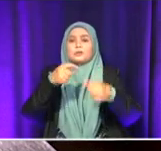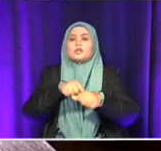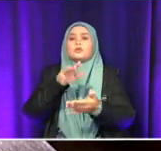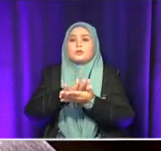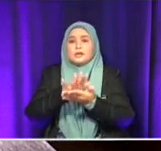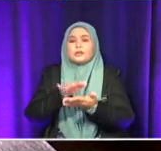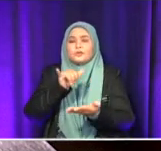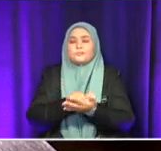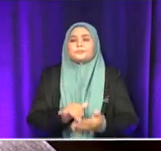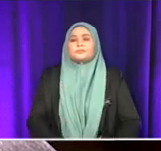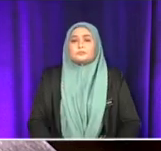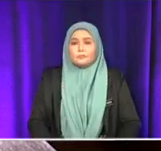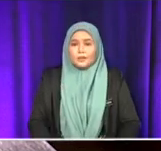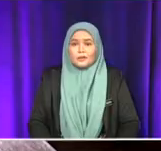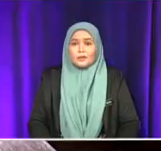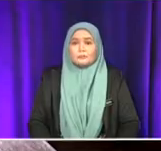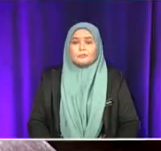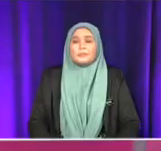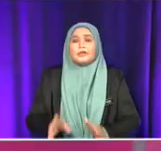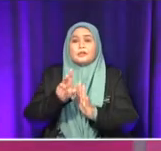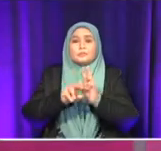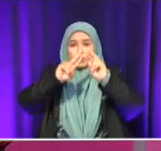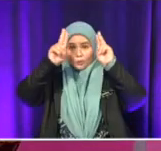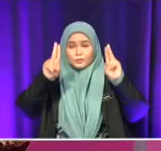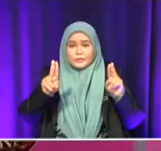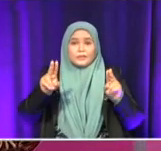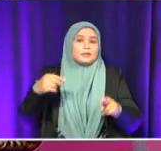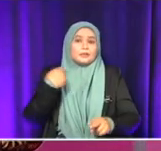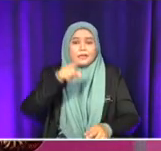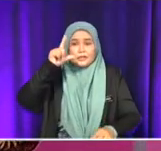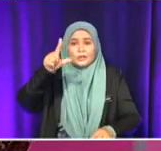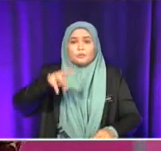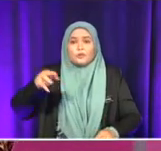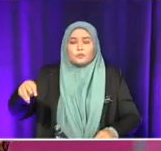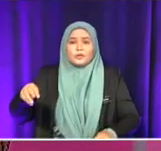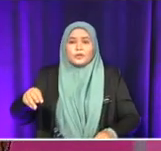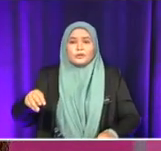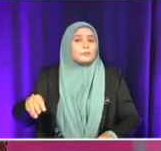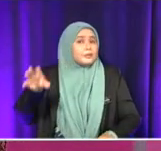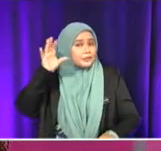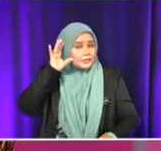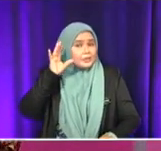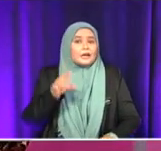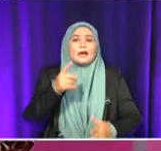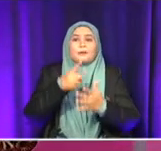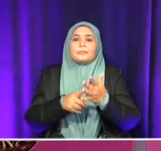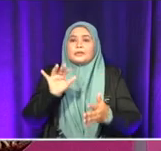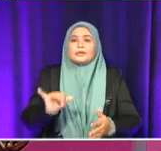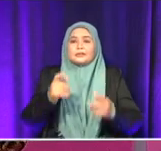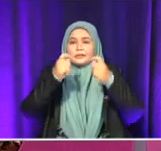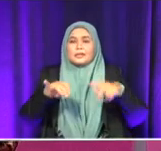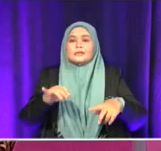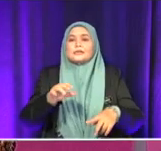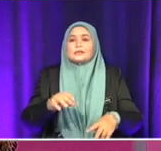Oke kita teruskan bagi menguji kita lihat sejauh mana murid-muridnya mendengar Sebenarnya apa yang telah